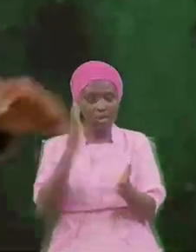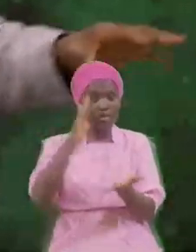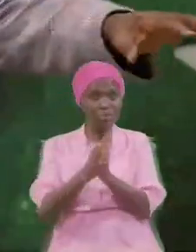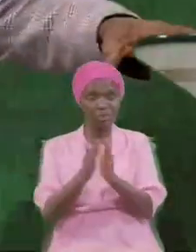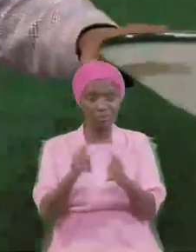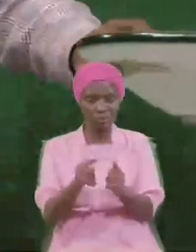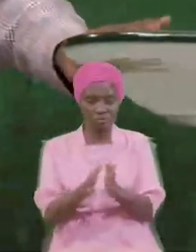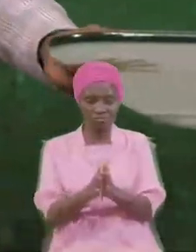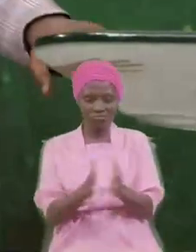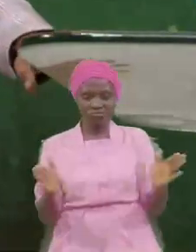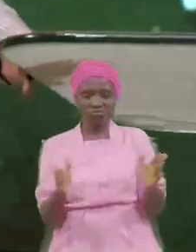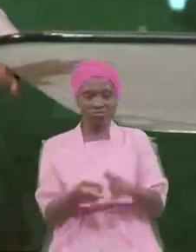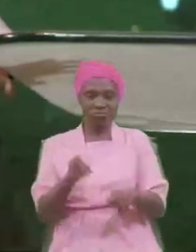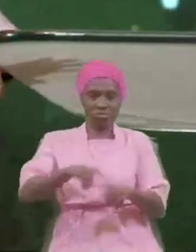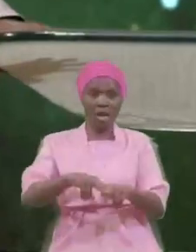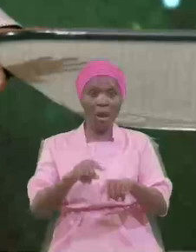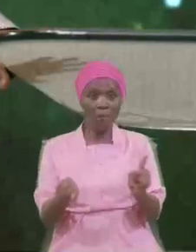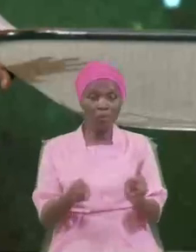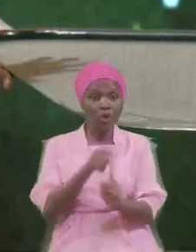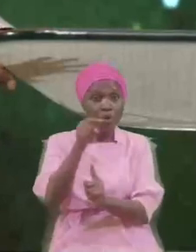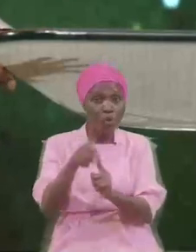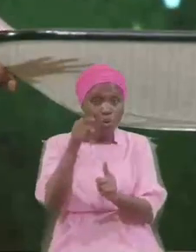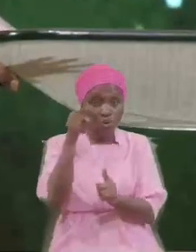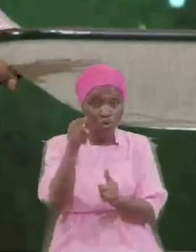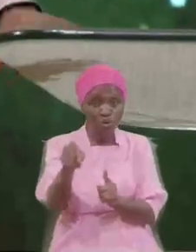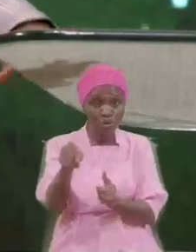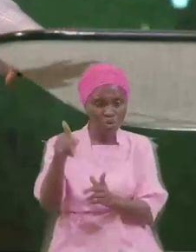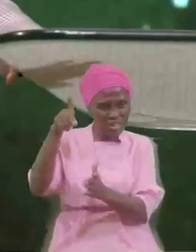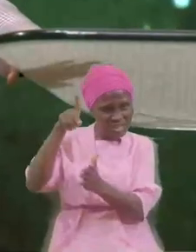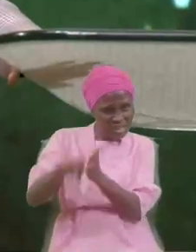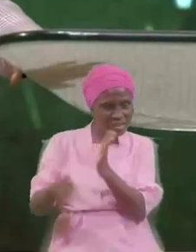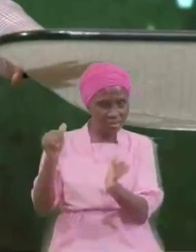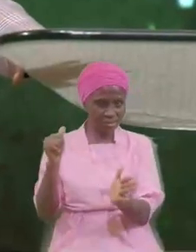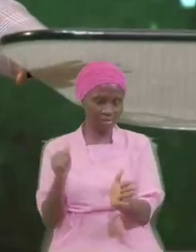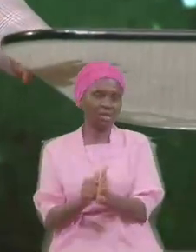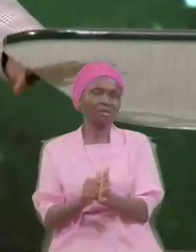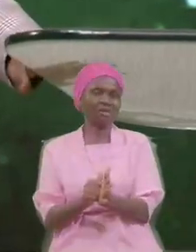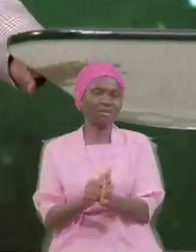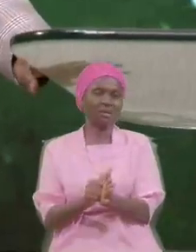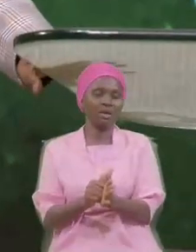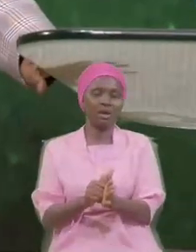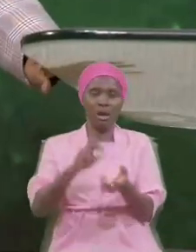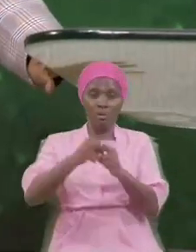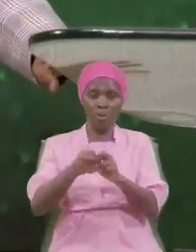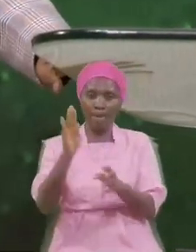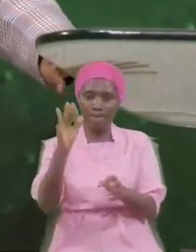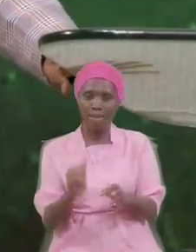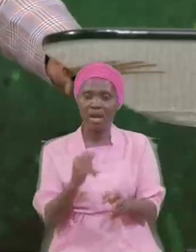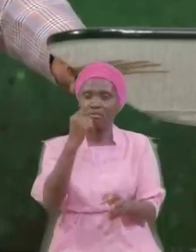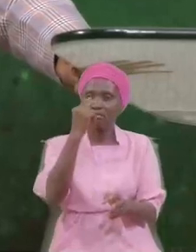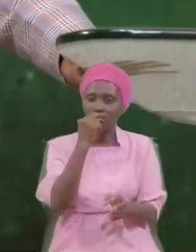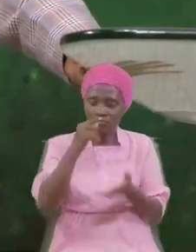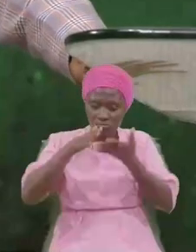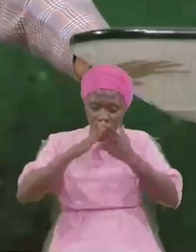va commencer par s'aggraver. Mais lorsque vous gardez le silence, vous n'en dites rien